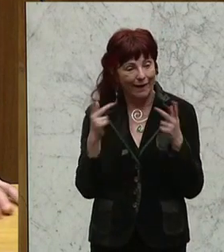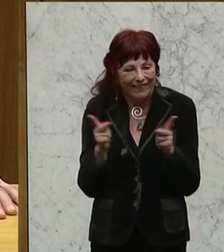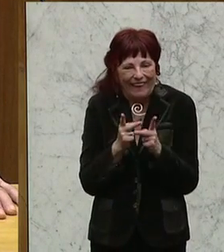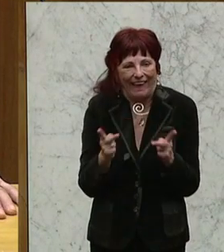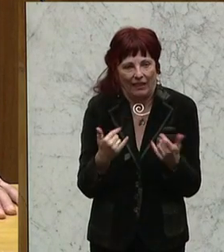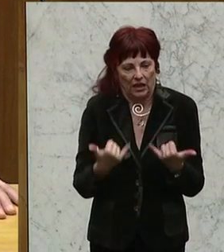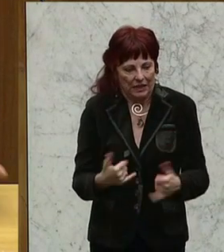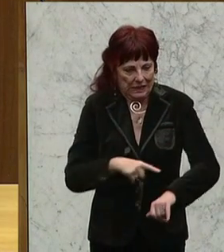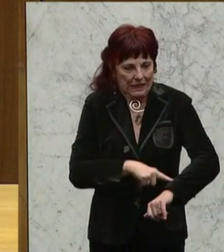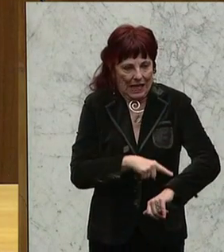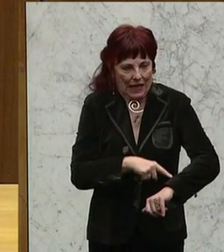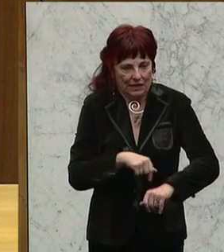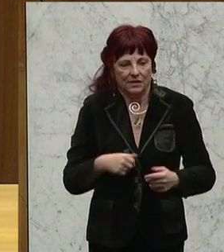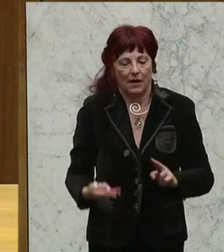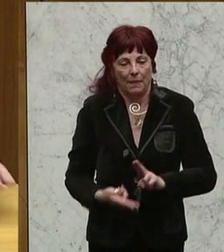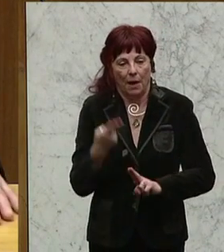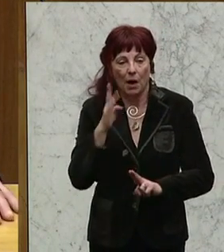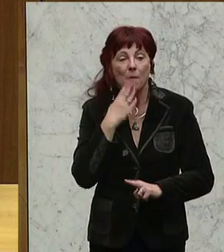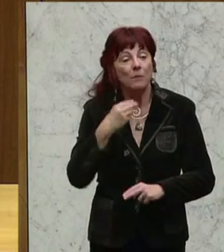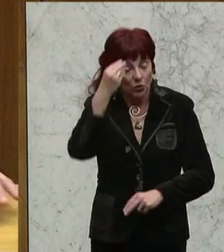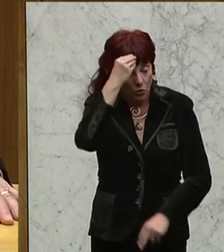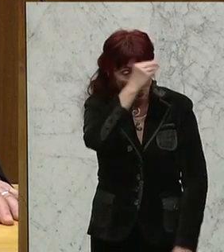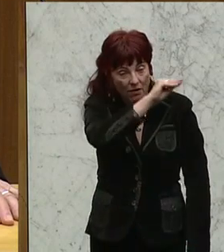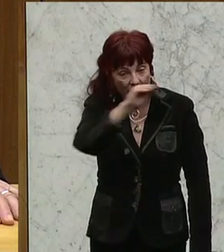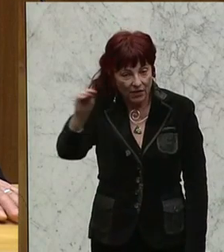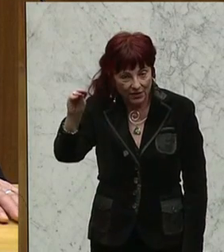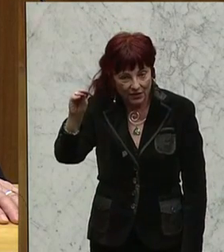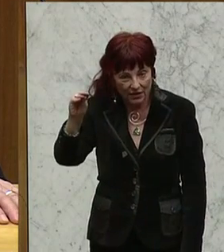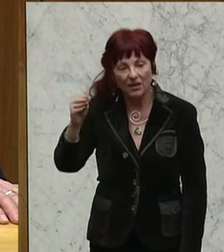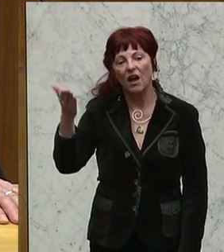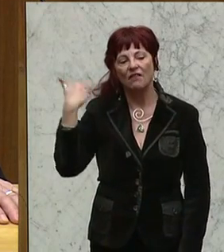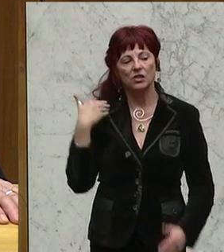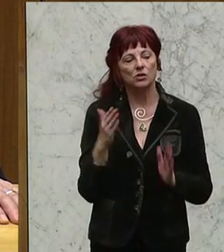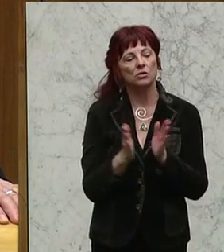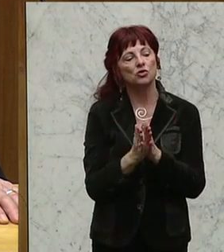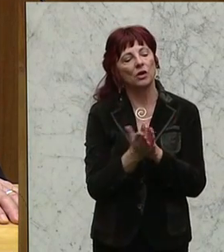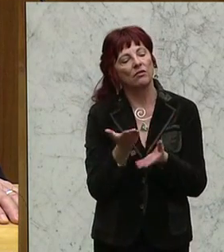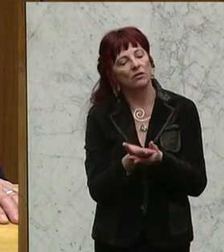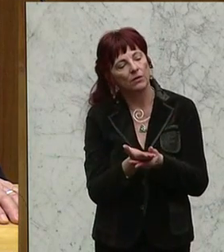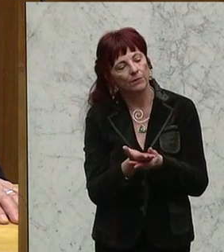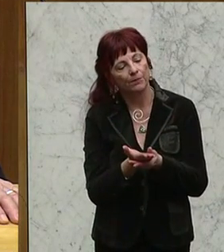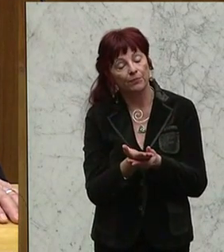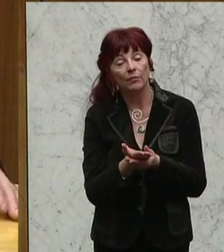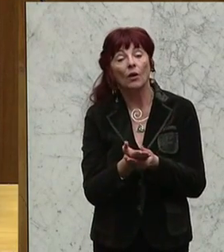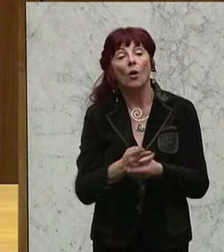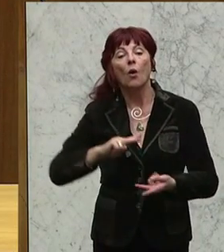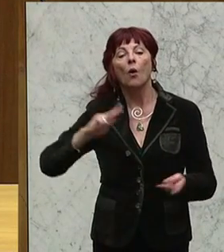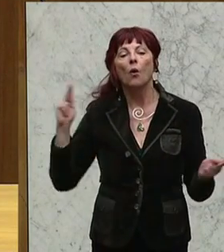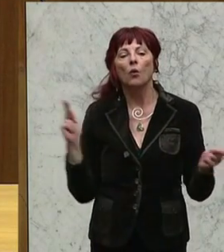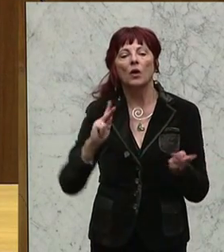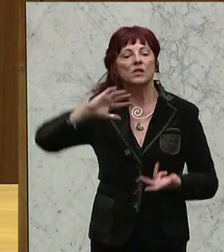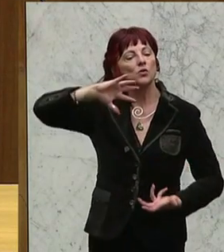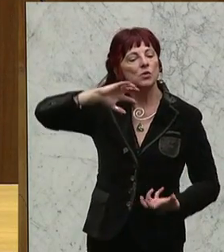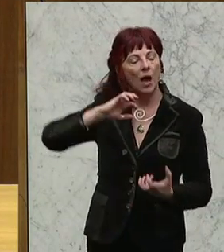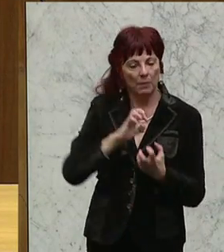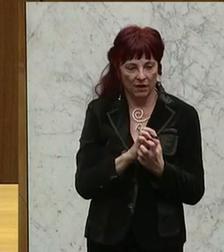verwehrt aber ich verweise nochmals auf die von mir vorgewiesene Schrift kurz zusammengefasst kann ich Ihnen aber